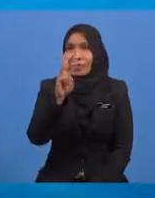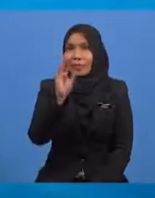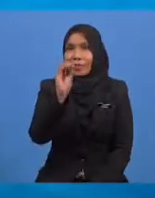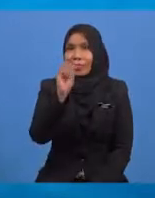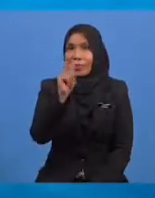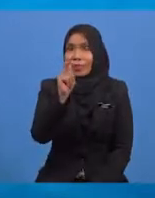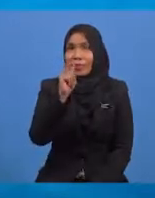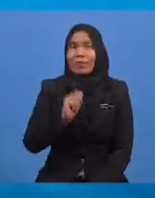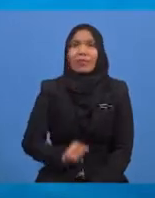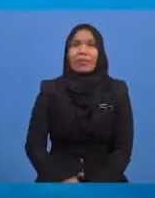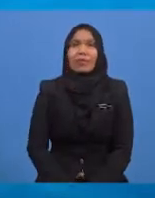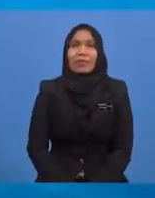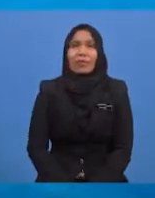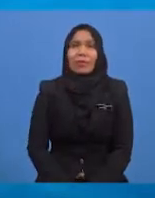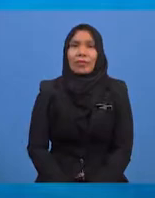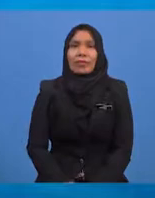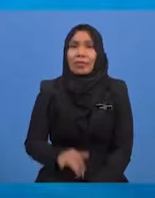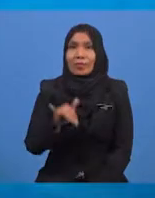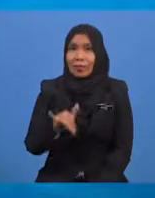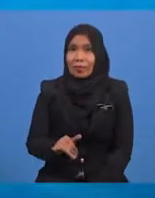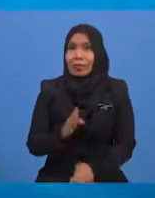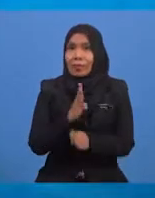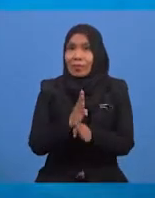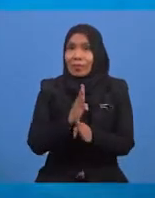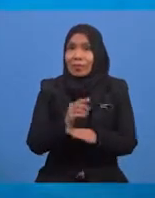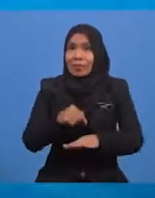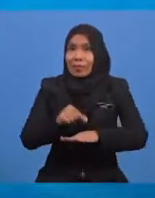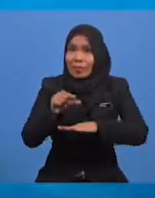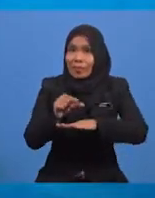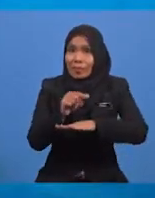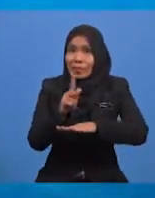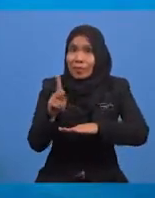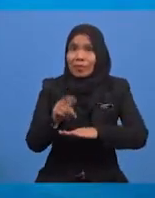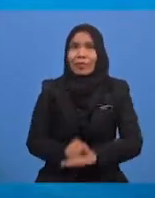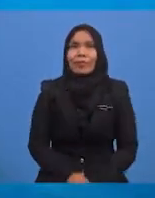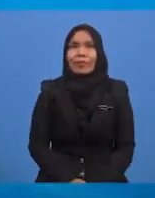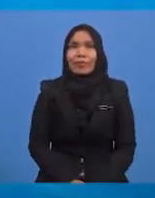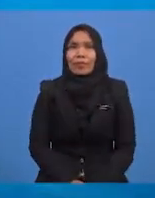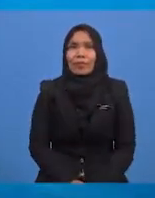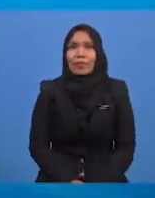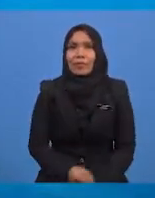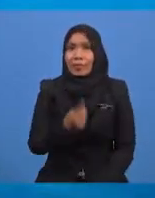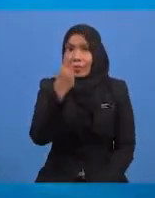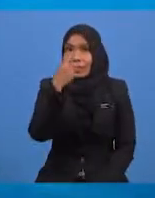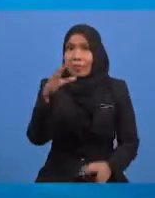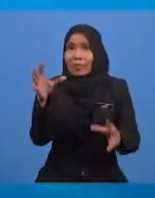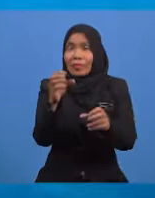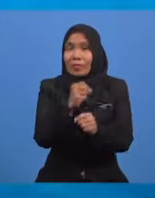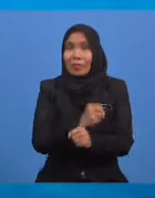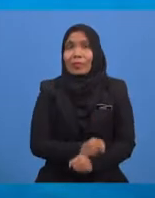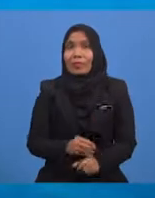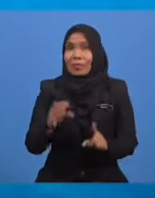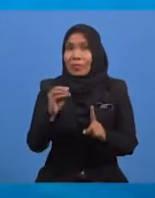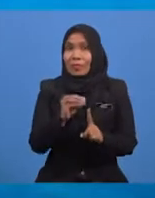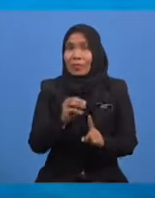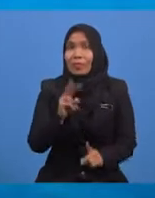keseluruhan yang benar-benar digunakan untuk merealisasikan objektif, visi dan